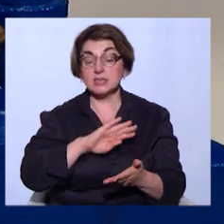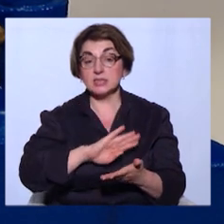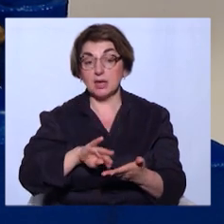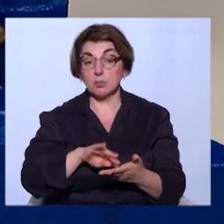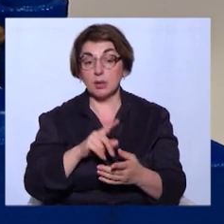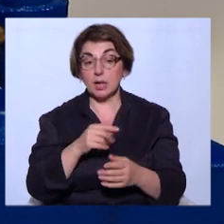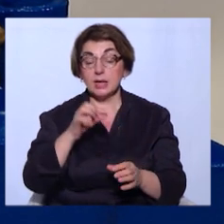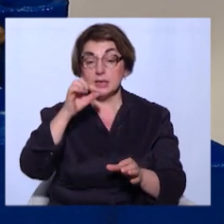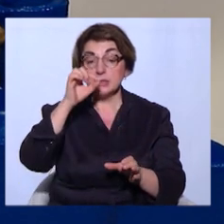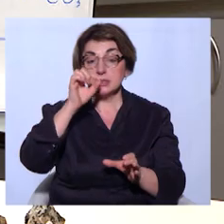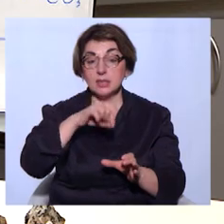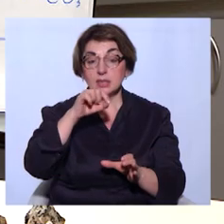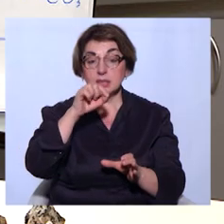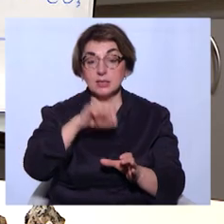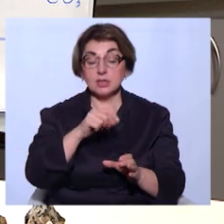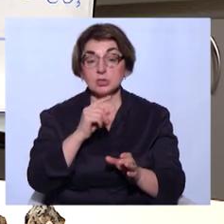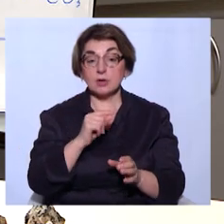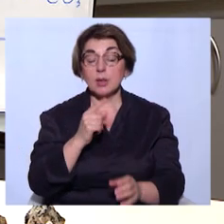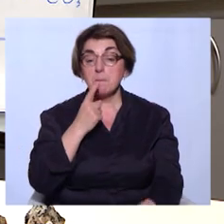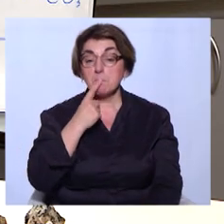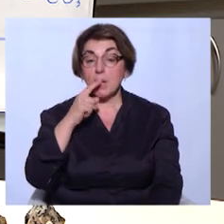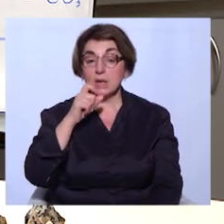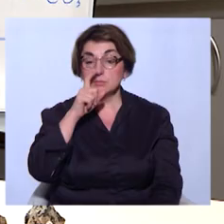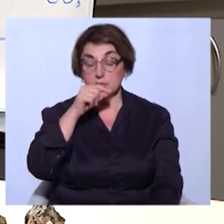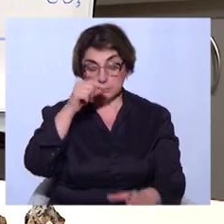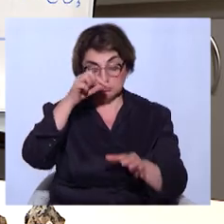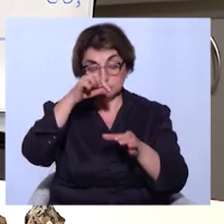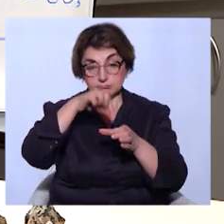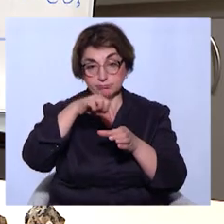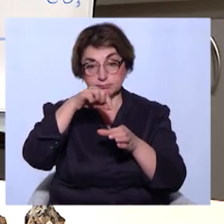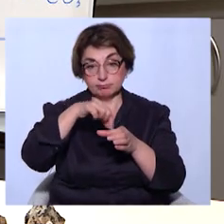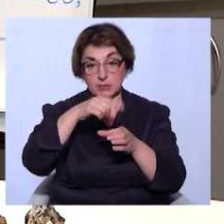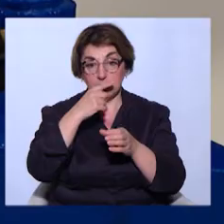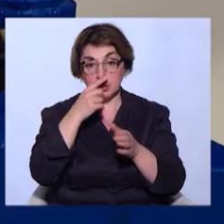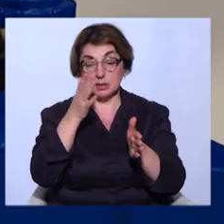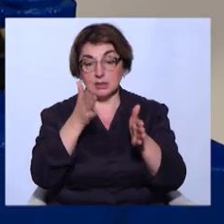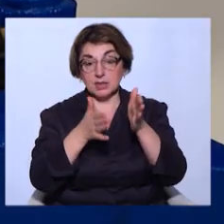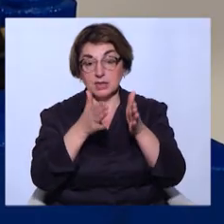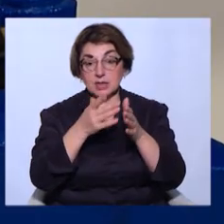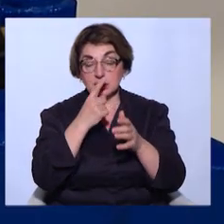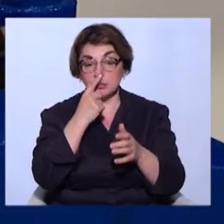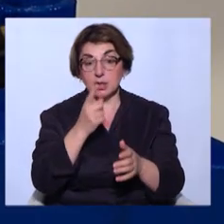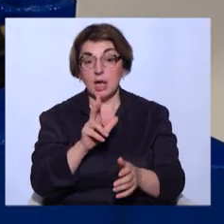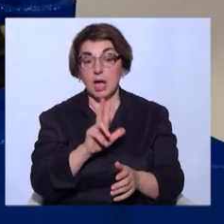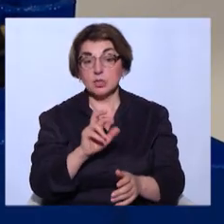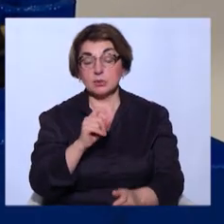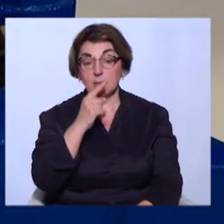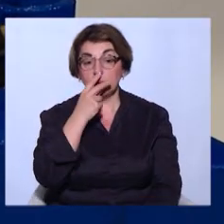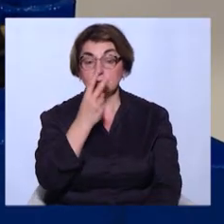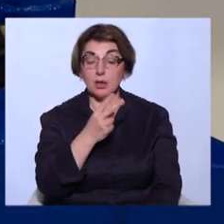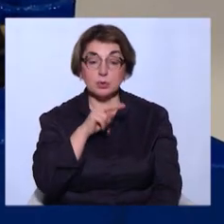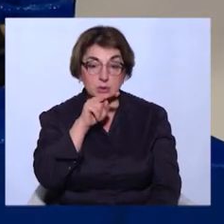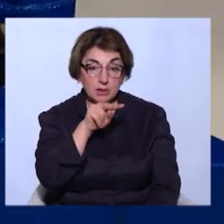ჩაუშვათ მარილმჟავა, რომელიც ჩავასხი აი ახლა ნეიტრალიზაციისათვის H-ქლორი. და